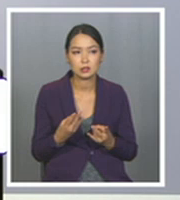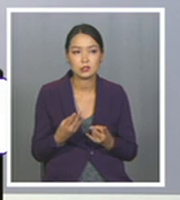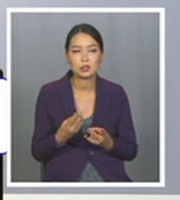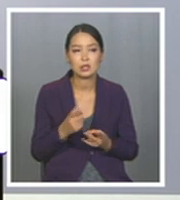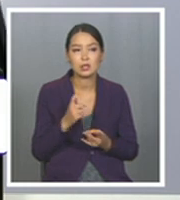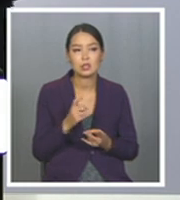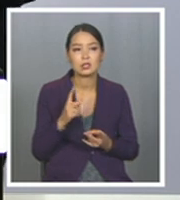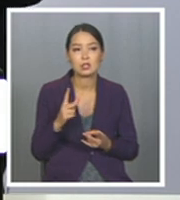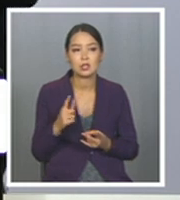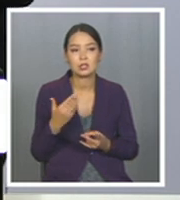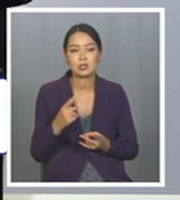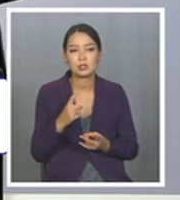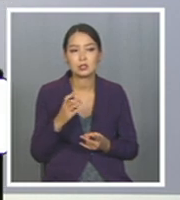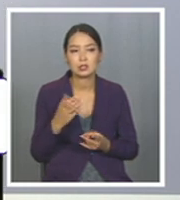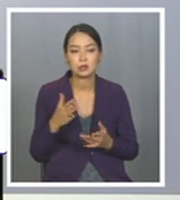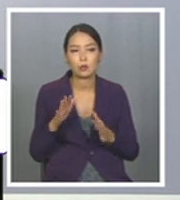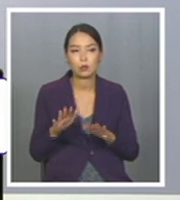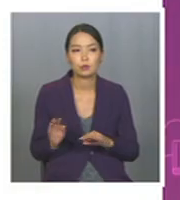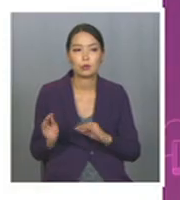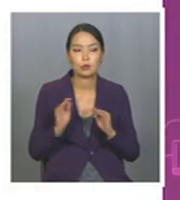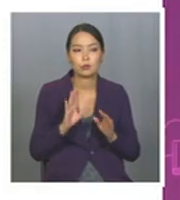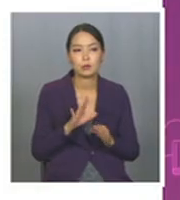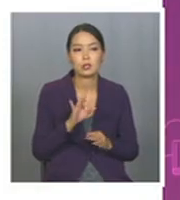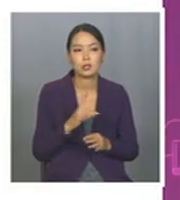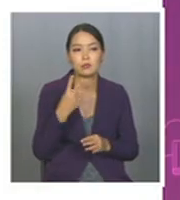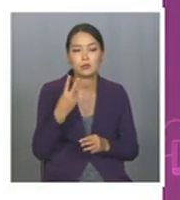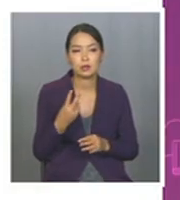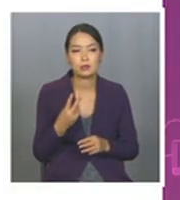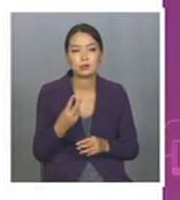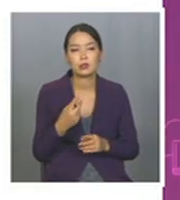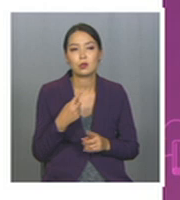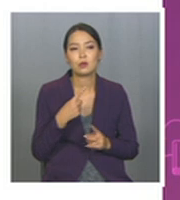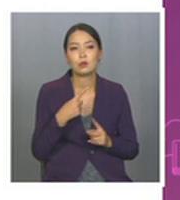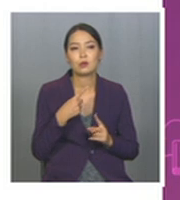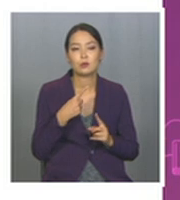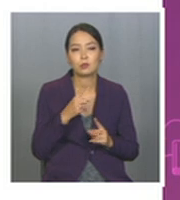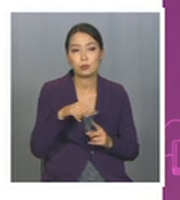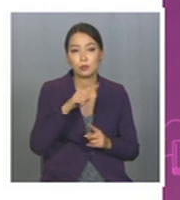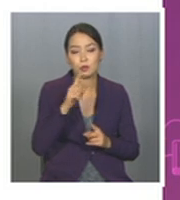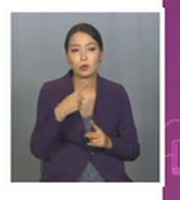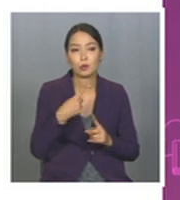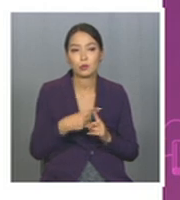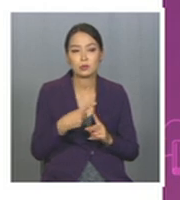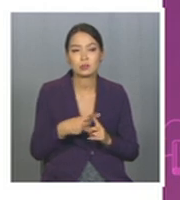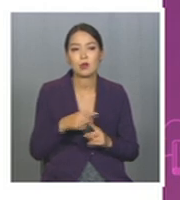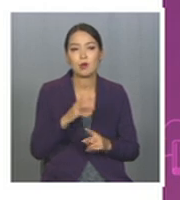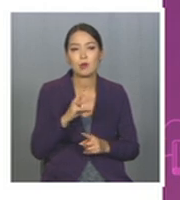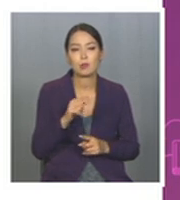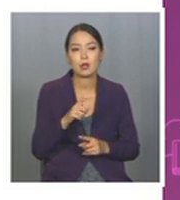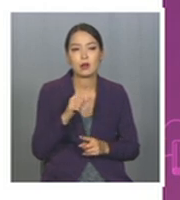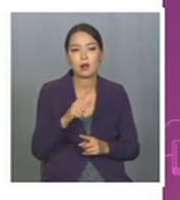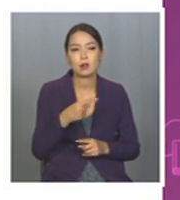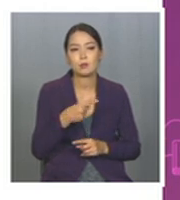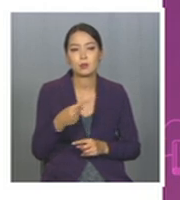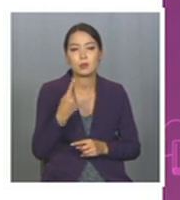және X-сының орнына қоюымызға болады. Нәтижесінде R квадрат түбір астында, яғни R квадрат қосылған омега L минус 1 бөлінген